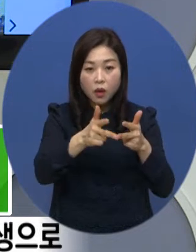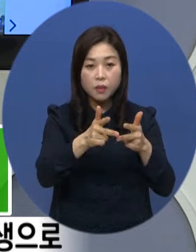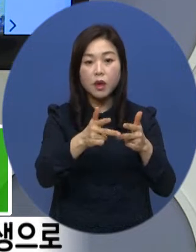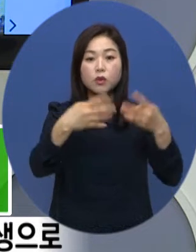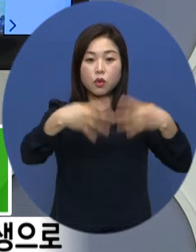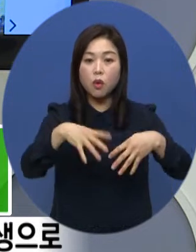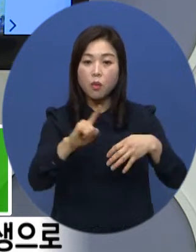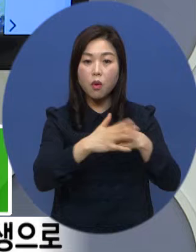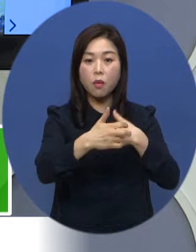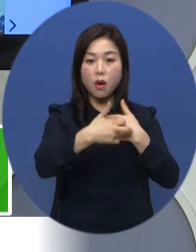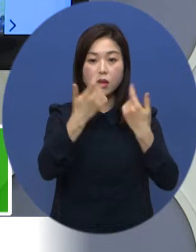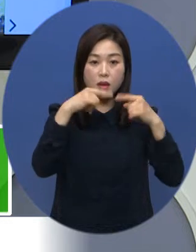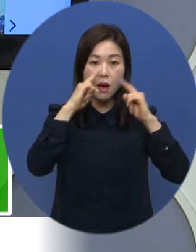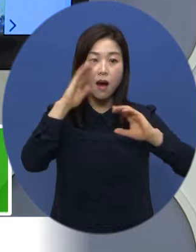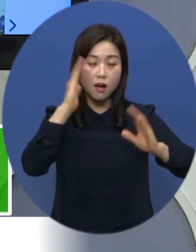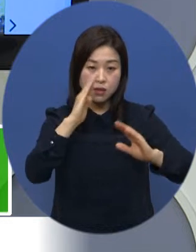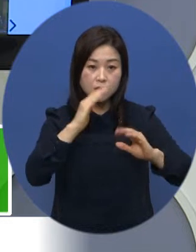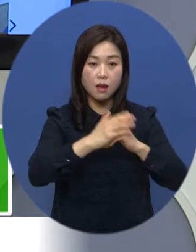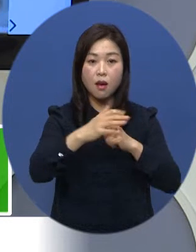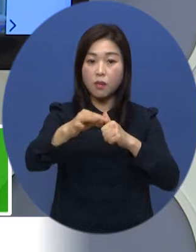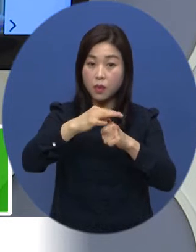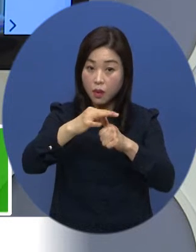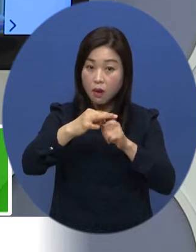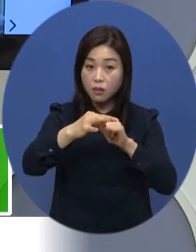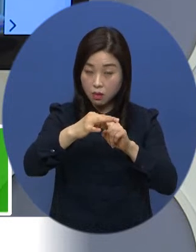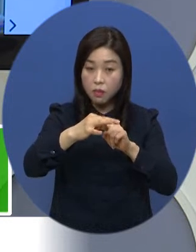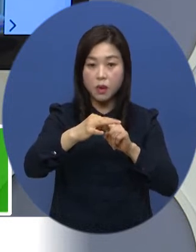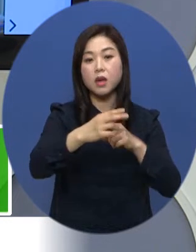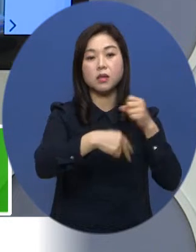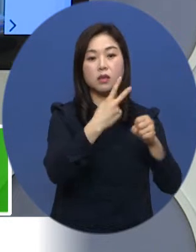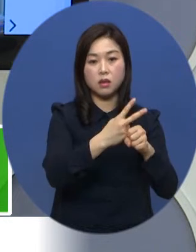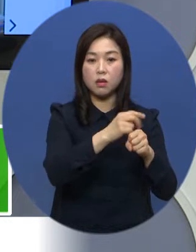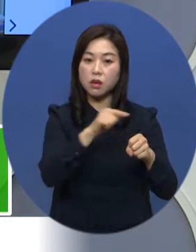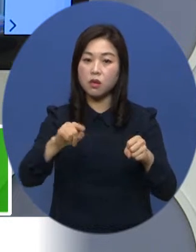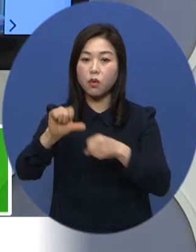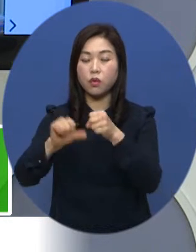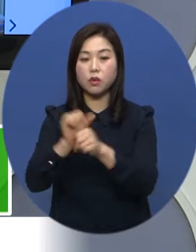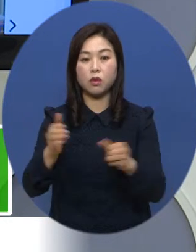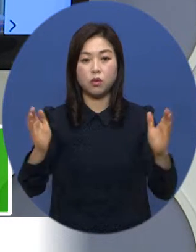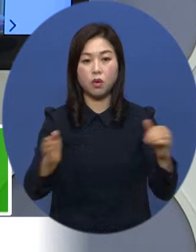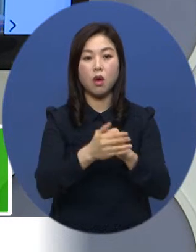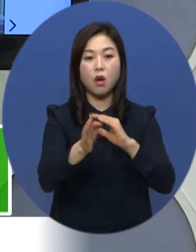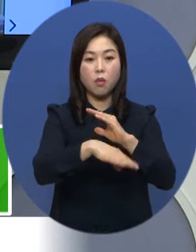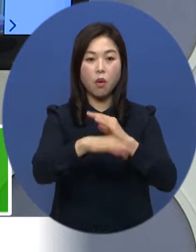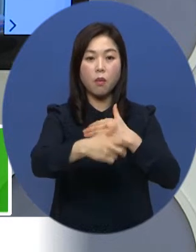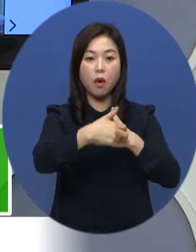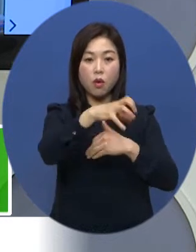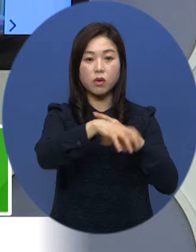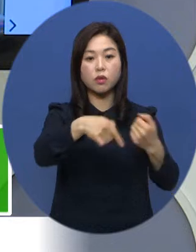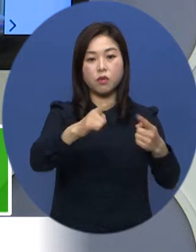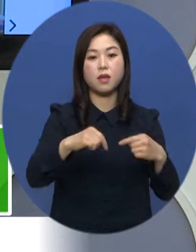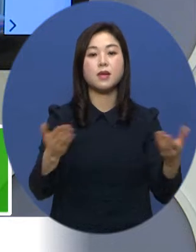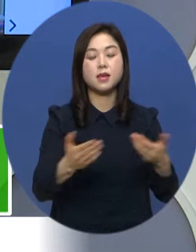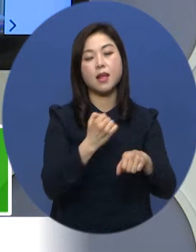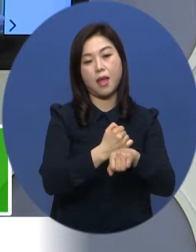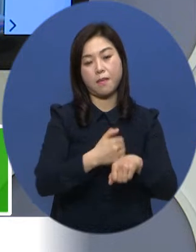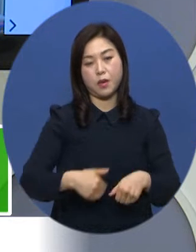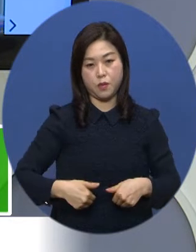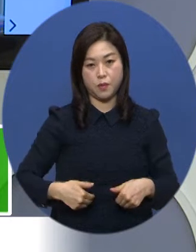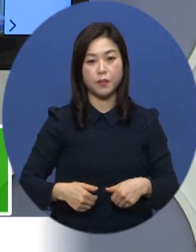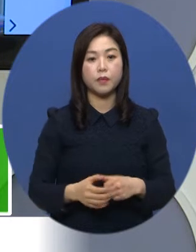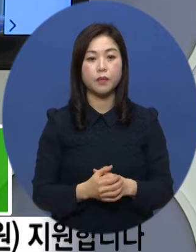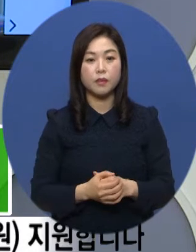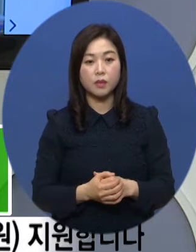으로 잘 합병을 지원받은 기간인 최소 2년에서 최대 5년동안 공공 보건 의료 업무에 종사해 합니다